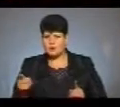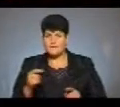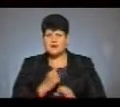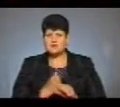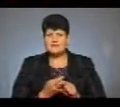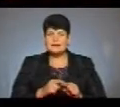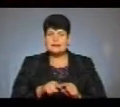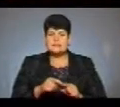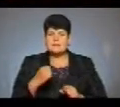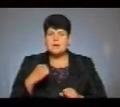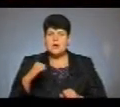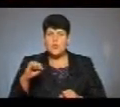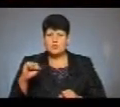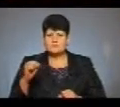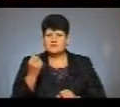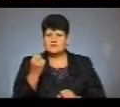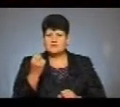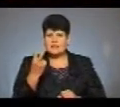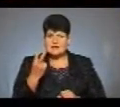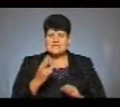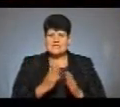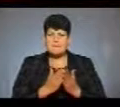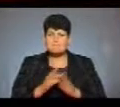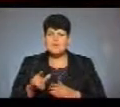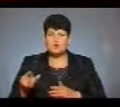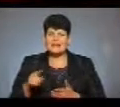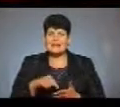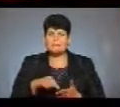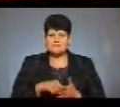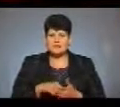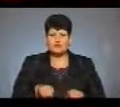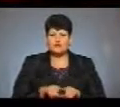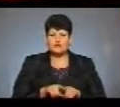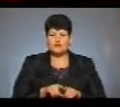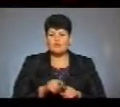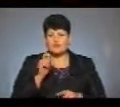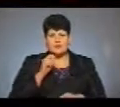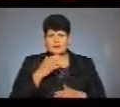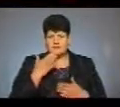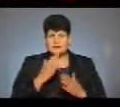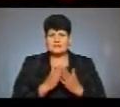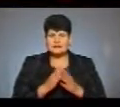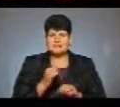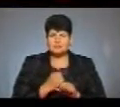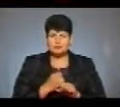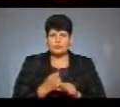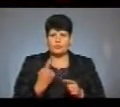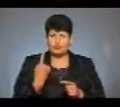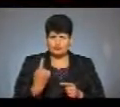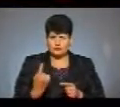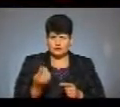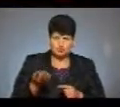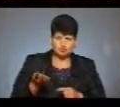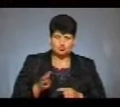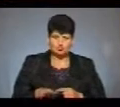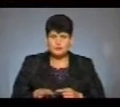цим рекордом 12 бібліотек міських. Аналогу в Україні немає. Книги зроблені в одному примірнику